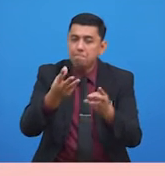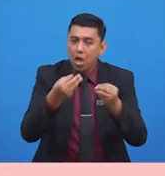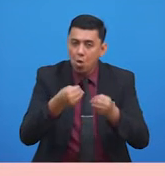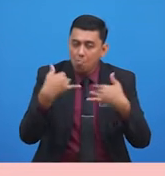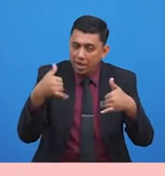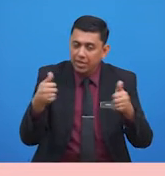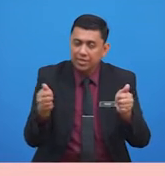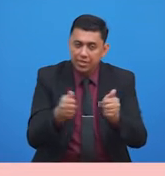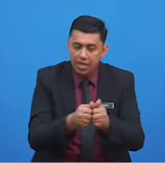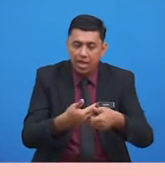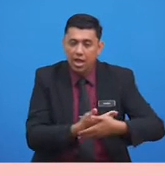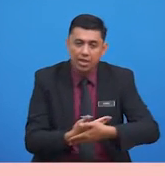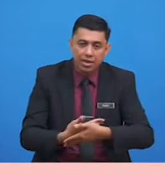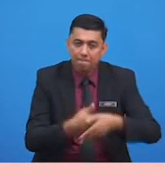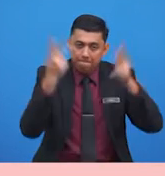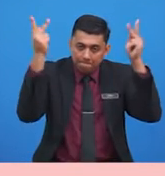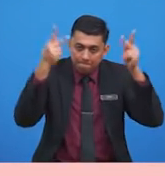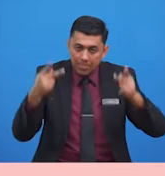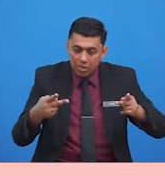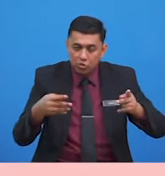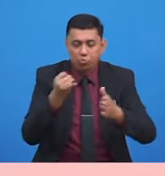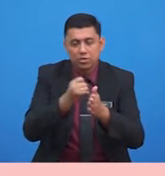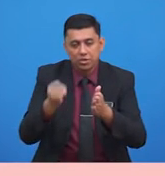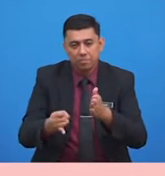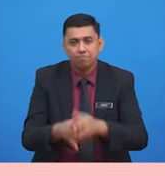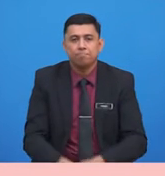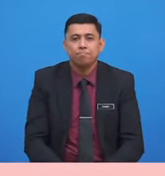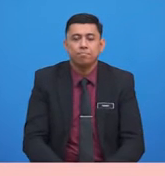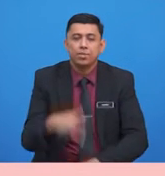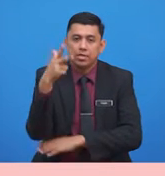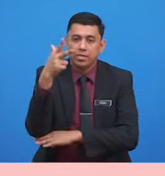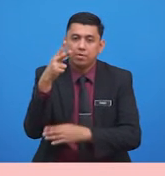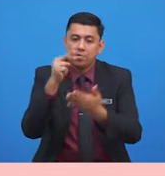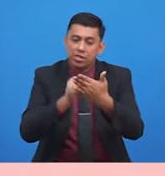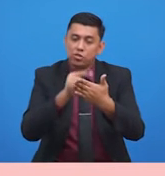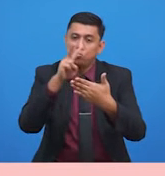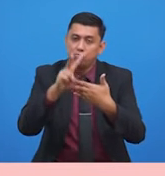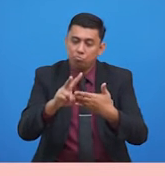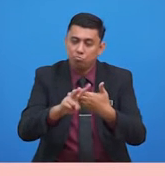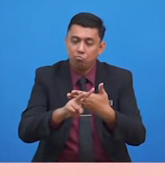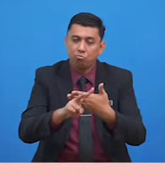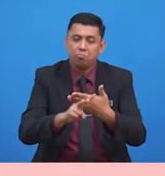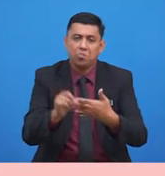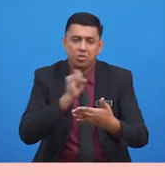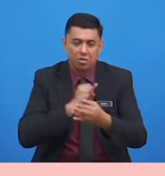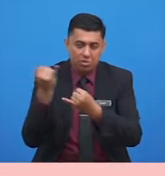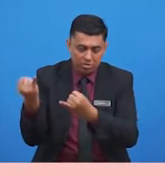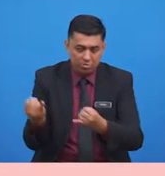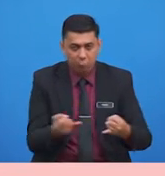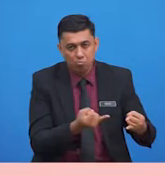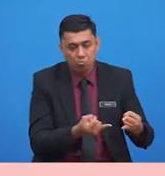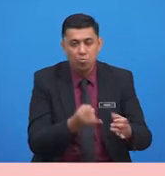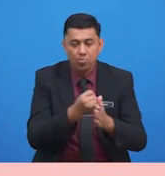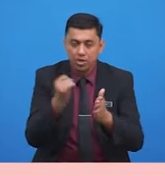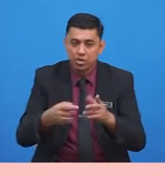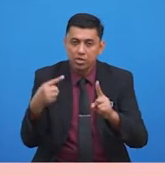bermain dengan anak patung jiran. 13 November. Saya menjemput